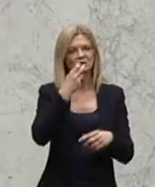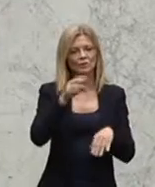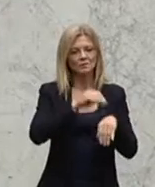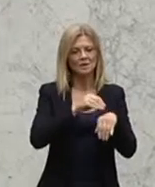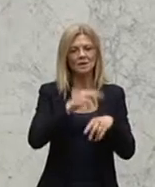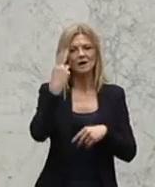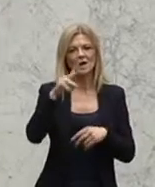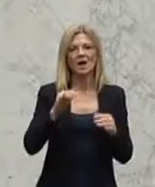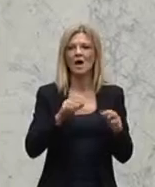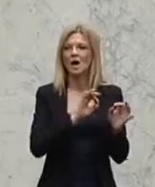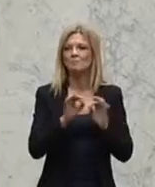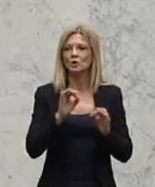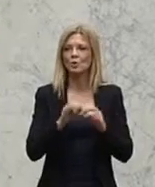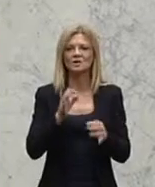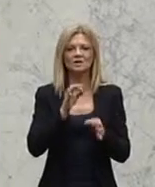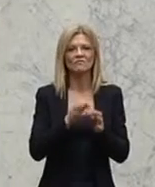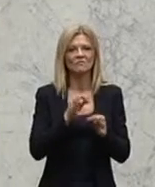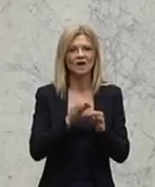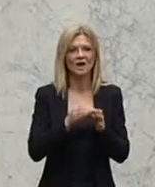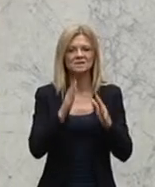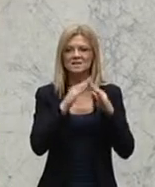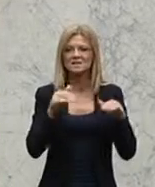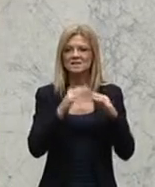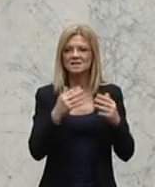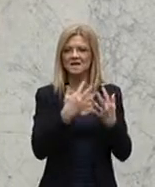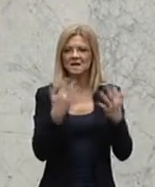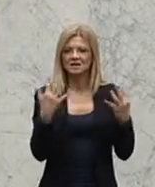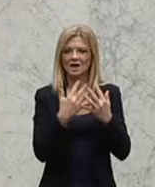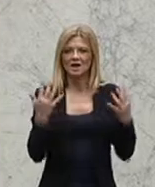Als nächstes am Wort Franz Kirchgatterer von der SPÖ.